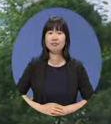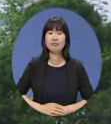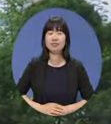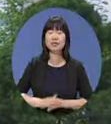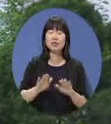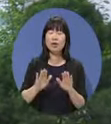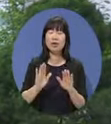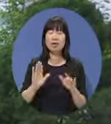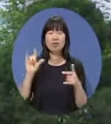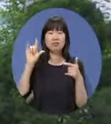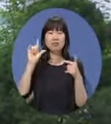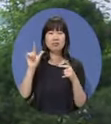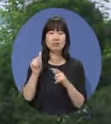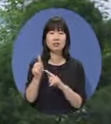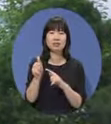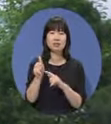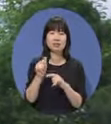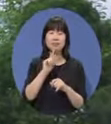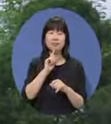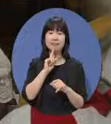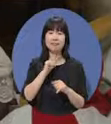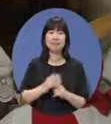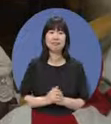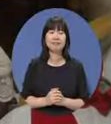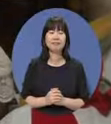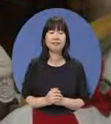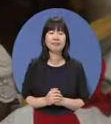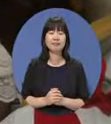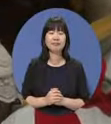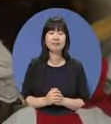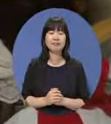오늘의 주인공 호은이네 집.